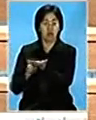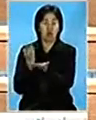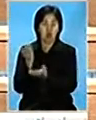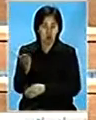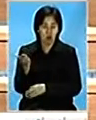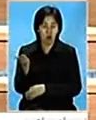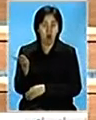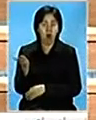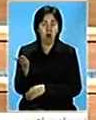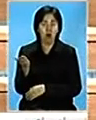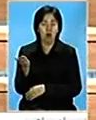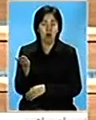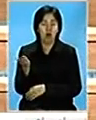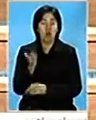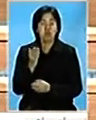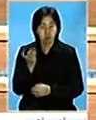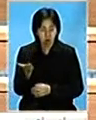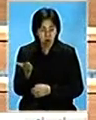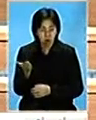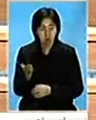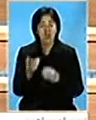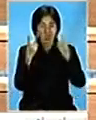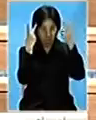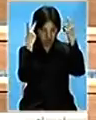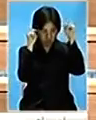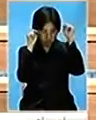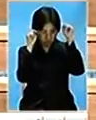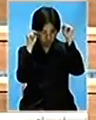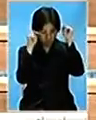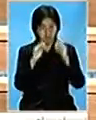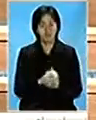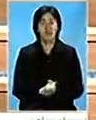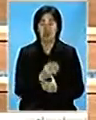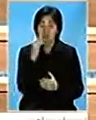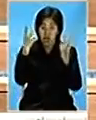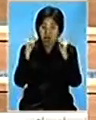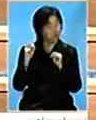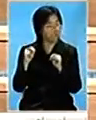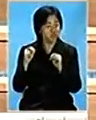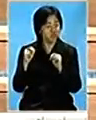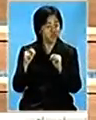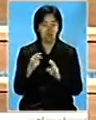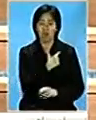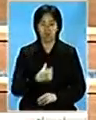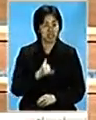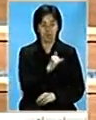ครสมเด็จอัครมหาเดโชฮุนเซนถ้าฮุนเซนไม่อนุญาตสีหนุไปไหนไม่